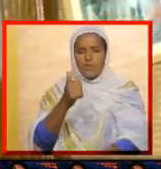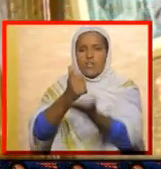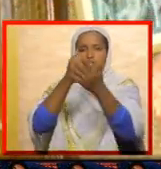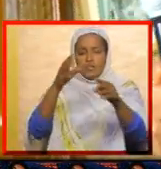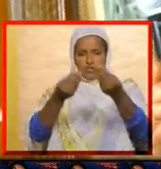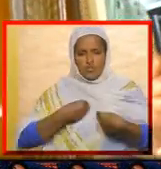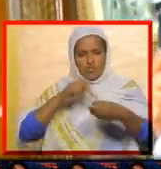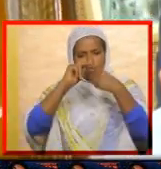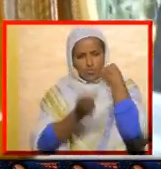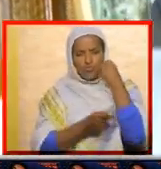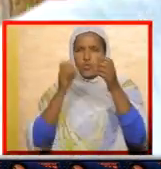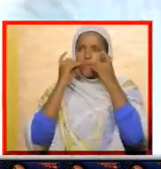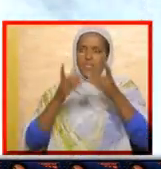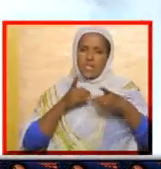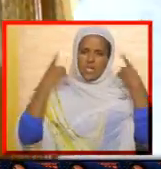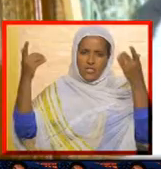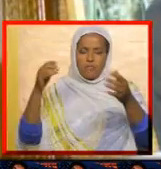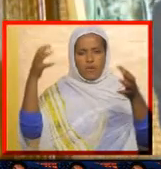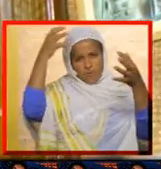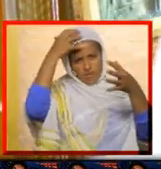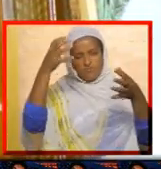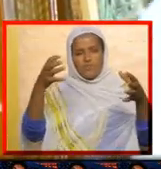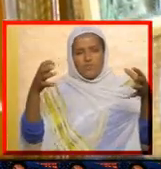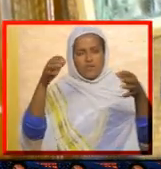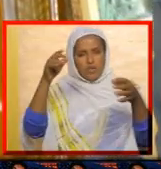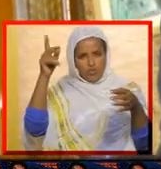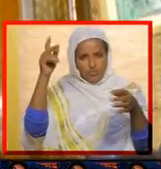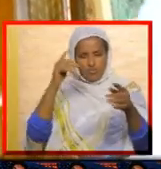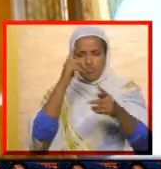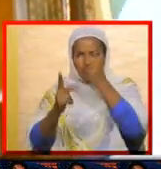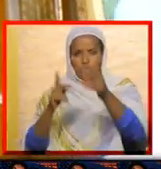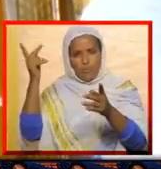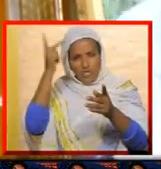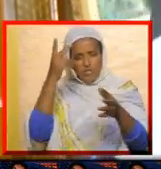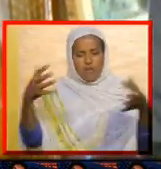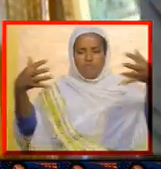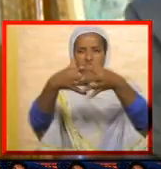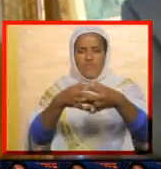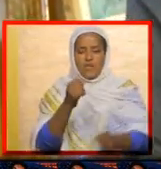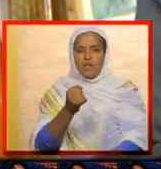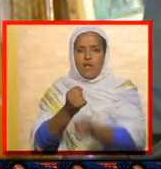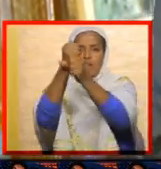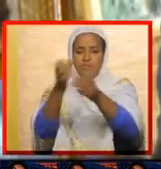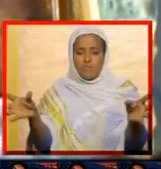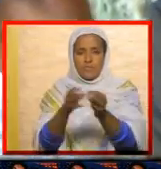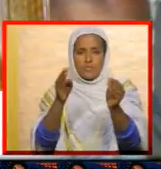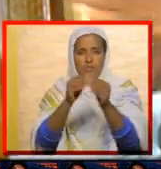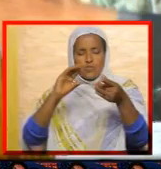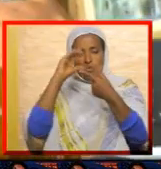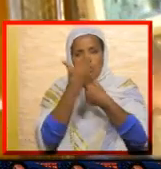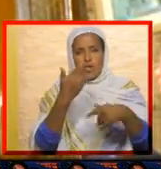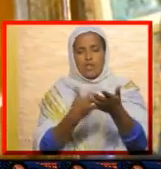ዓለም አቀፉ ማህበረሰብ፣ እነኚህ ሁሉ ተቀናጅተው ሁላችንም የምንችለውን አስተዋጽኦና ከመንግስት ከዓለም